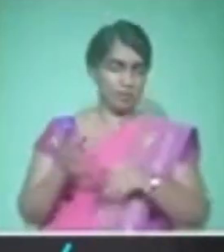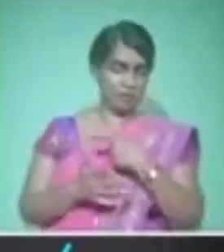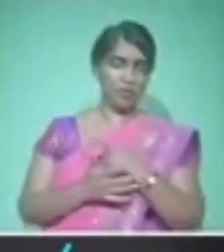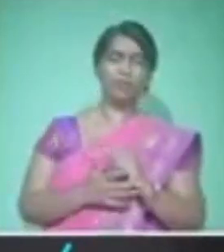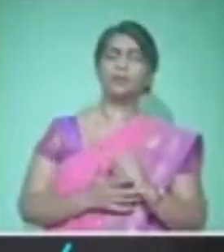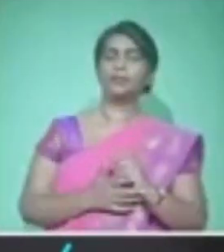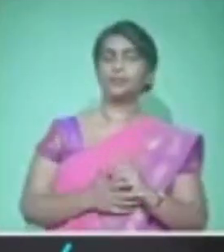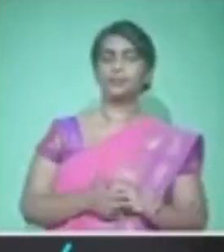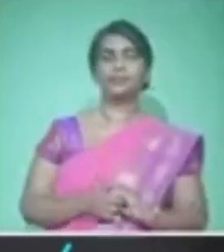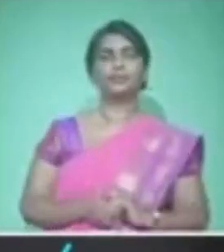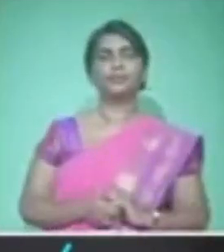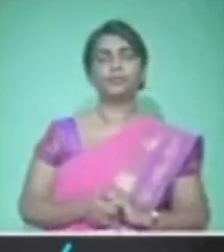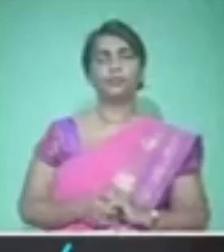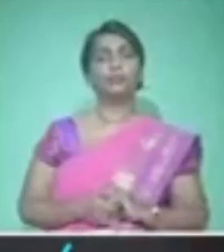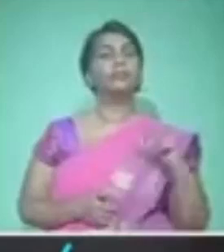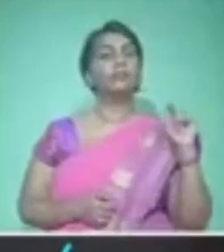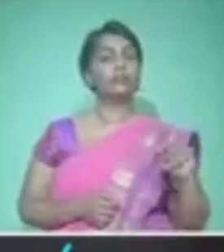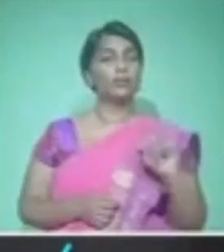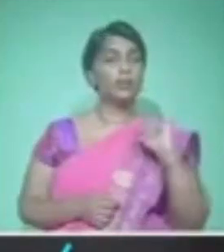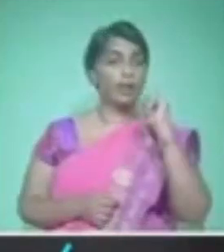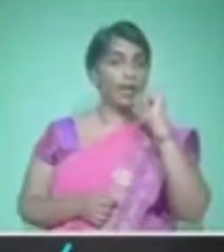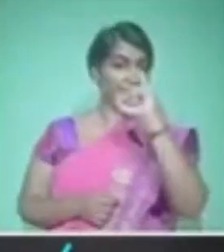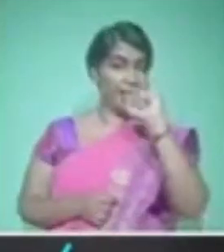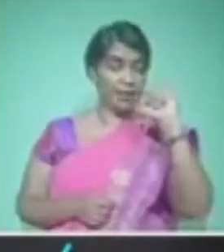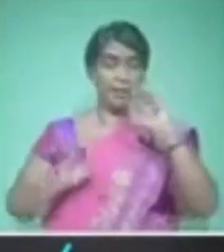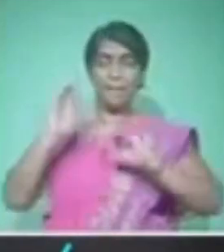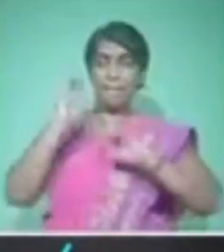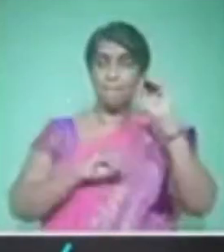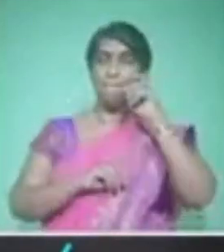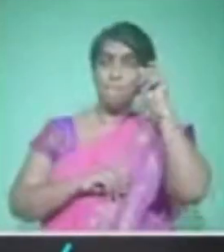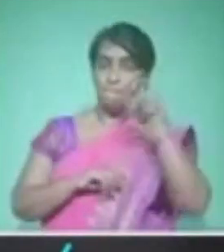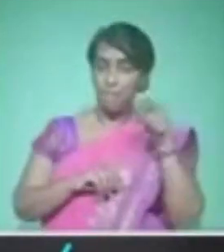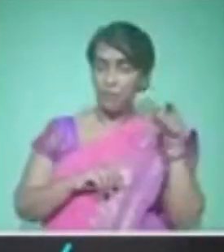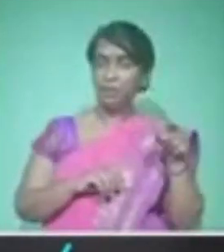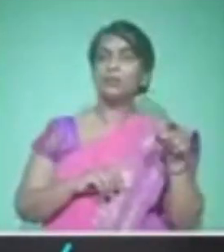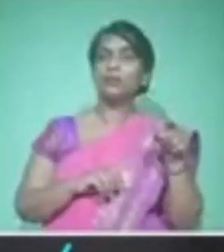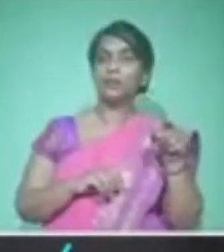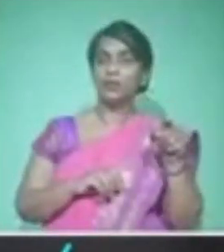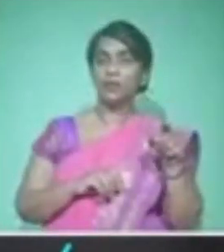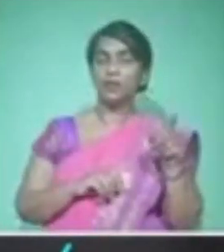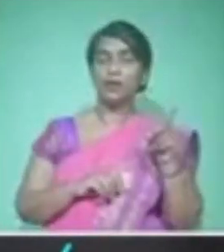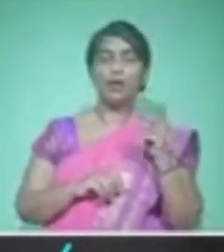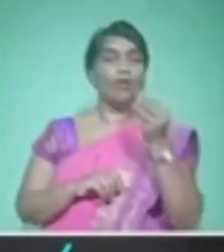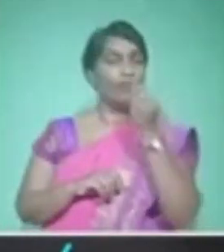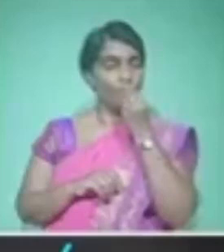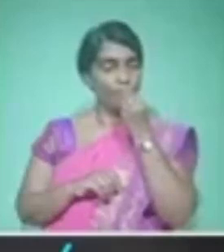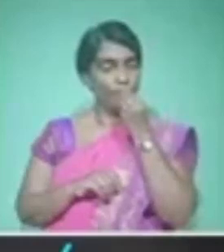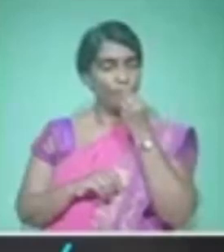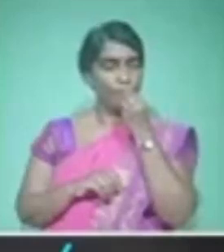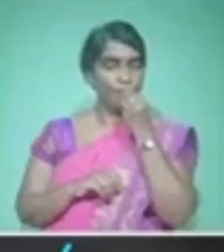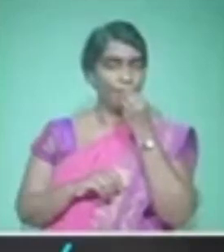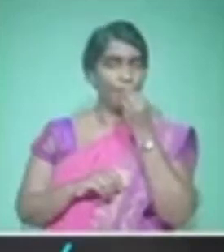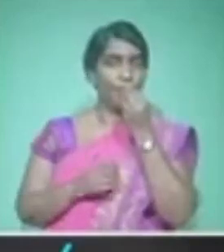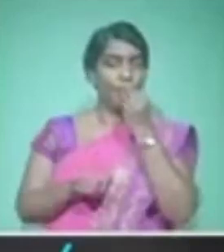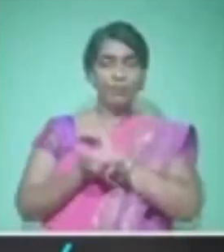සමීක්ෂණයෙන් තමයි මම මේ කතා කරන්නේ එතකොට 166ක් ජනතාවගෙන් හරිද ඒගොල්ලන්ගේ ආහාර ඒ කන